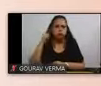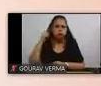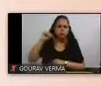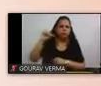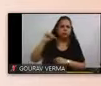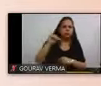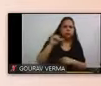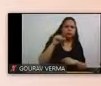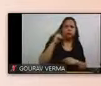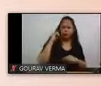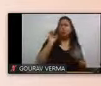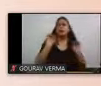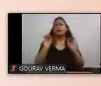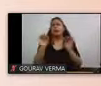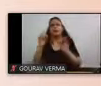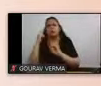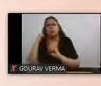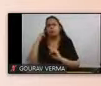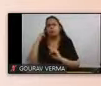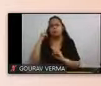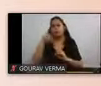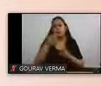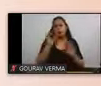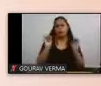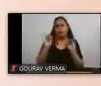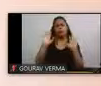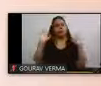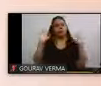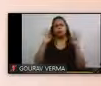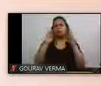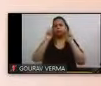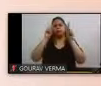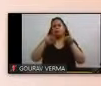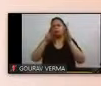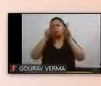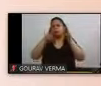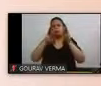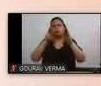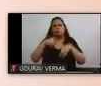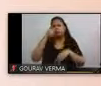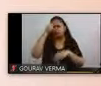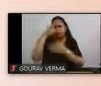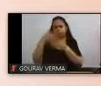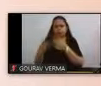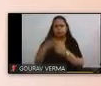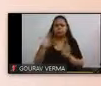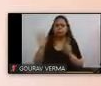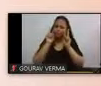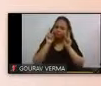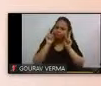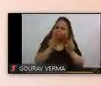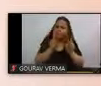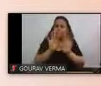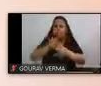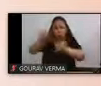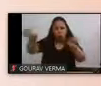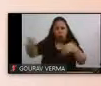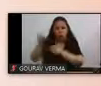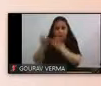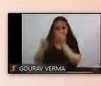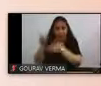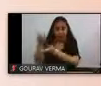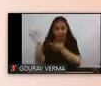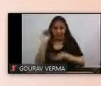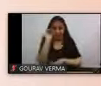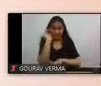ऑडियो नहीं है इसमें. नहीं इसमें ऑडियो नहीं आएगा. नेवर माइंड. ये जस्ट वॉच दिस बेबी.